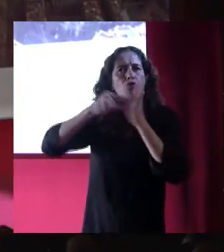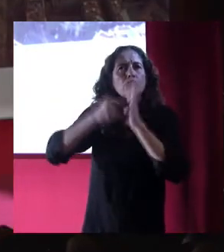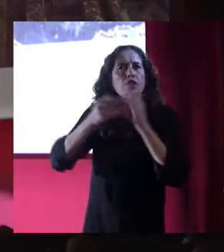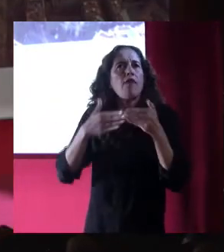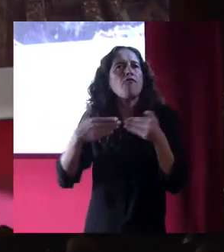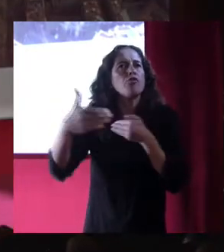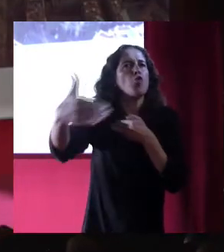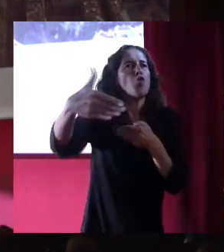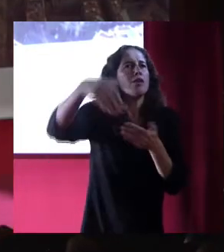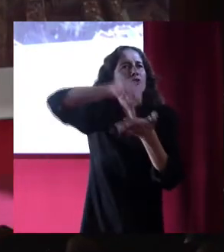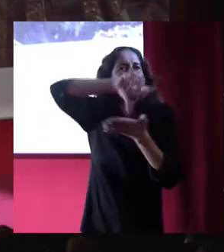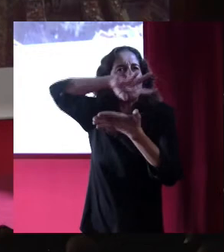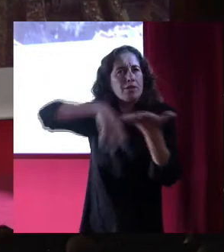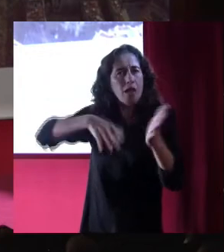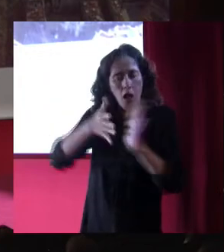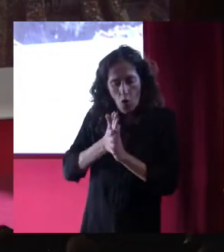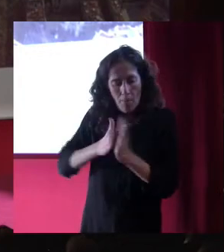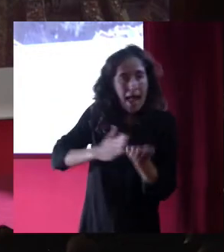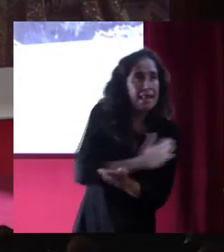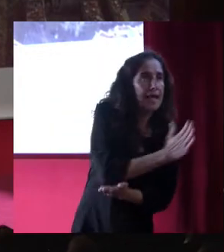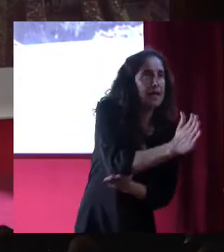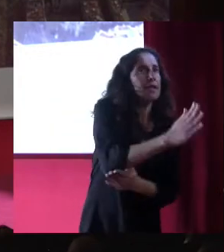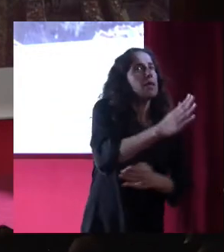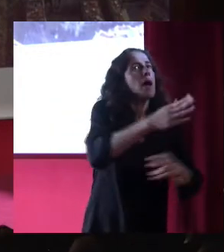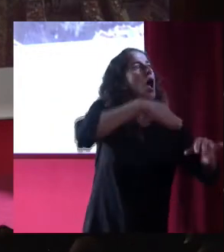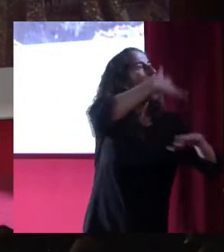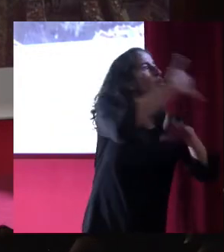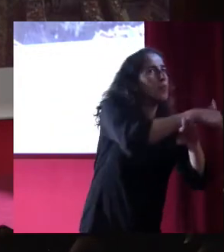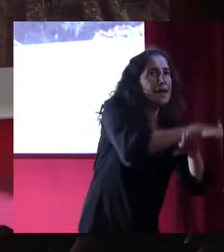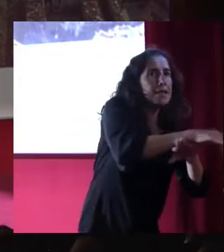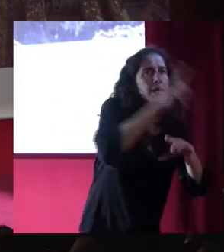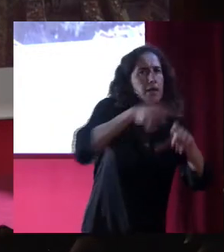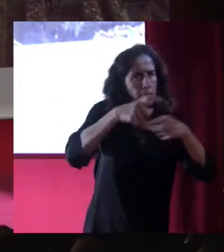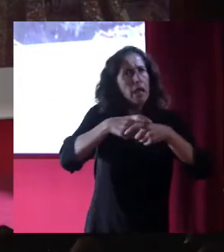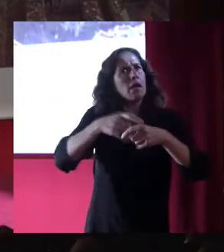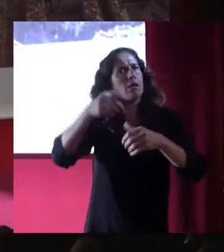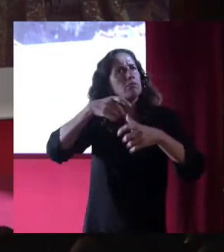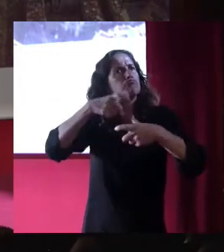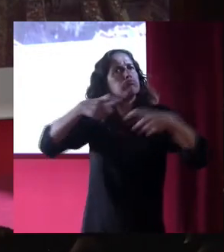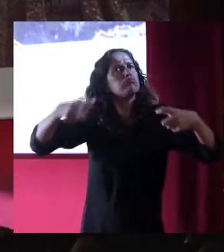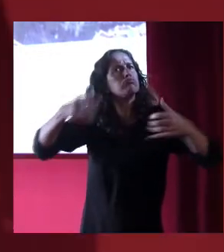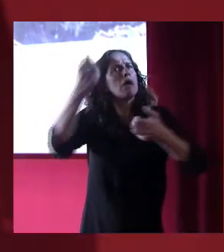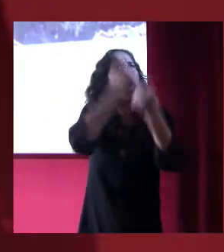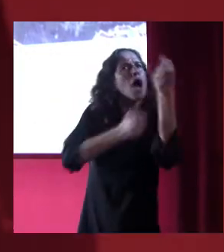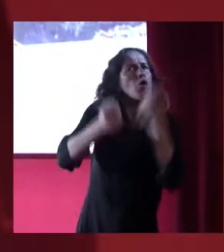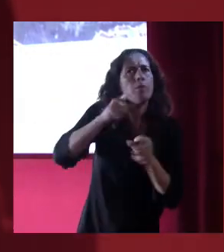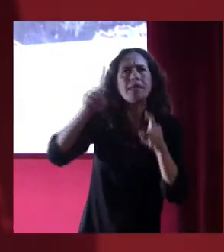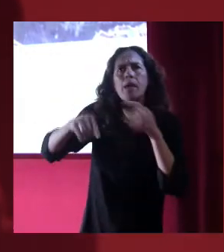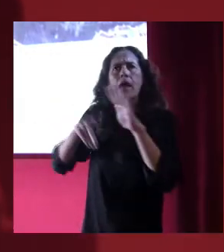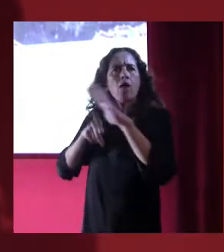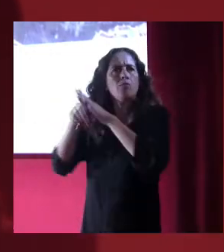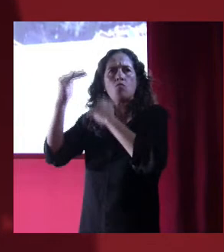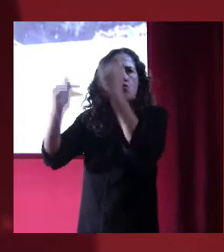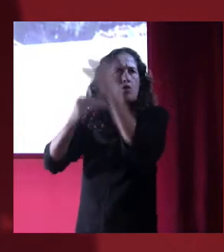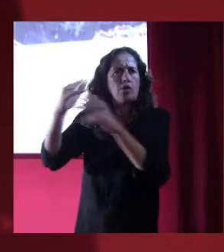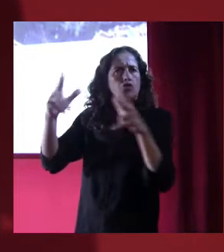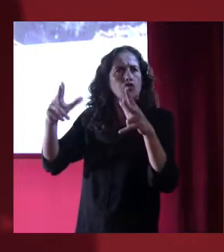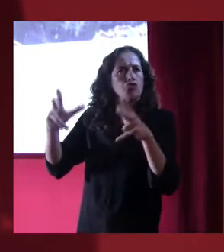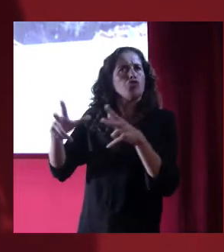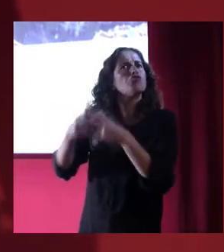Barcelona. Una alternativa urbanística, una alternativa de creixement econòmic, de progrés social, una alternativa